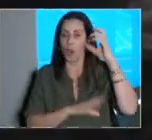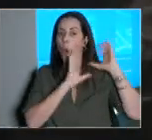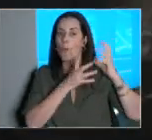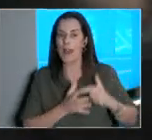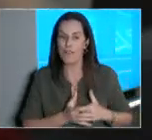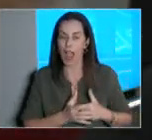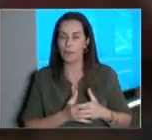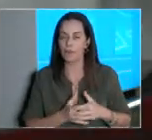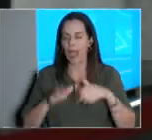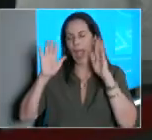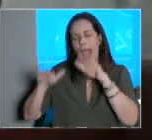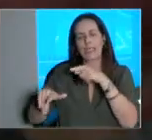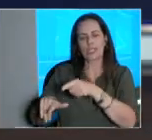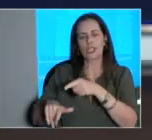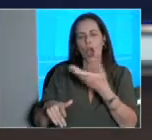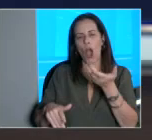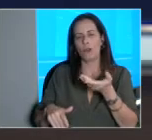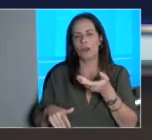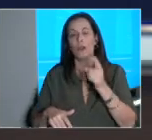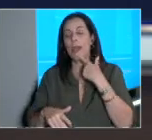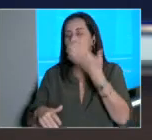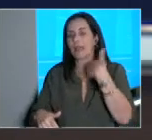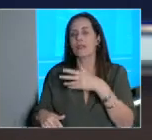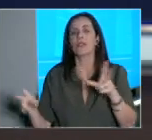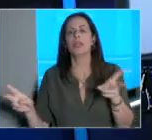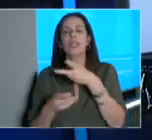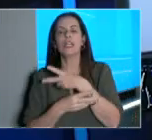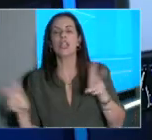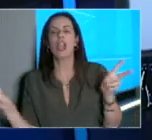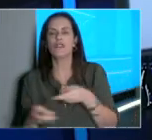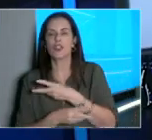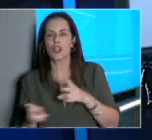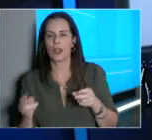ומלפחם, בהעברת שטחים. לא, עזוב, היא הייתה בישראל ביתנו, מה זה הייתה? אי אפשר,